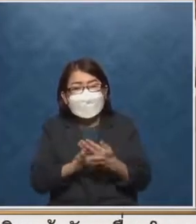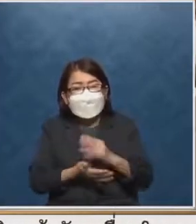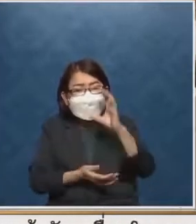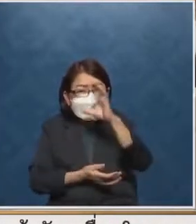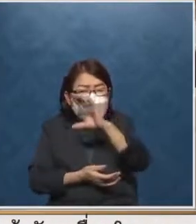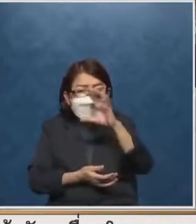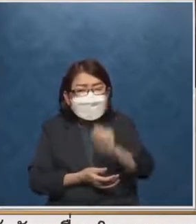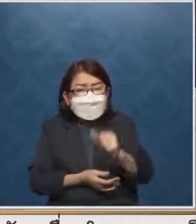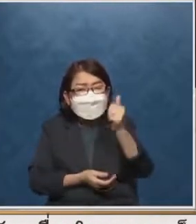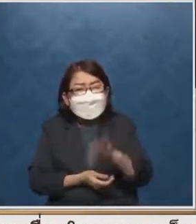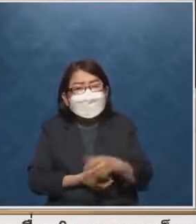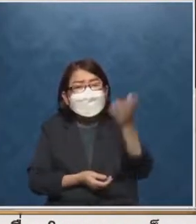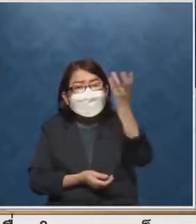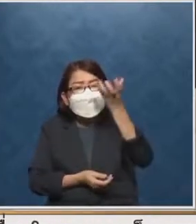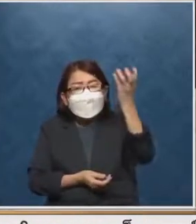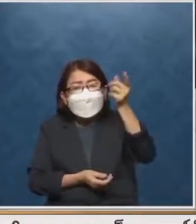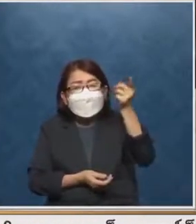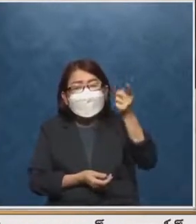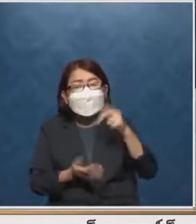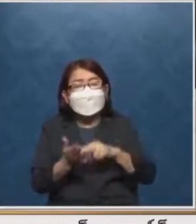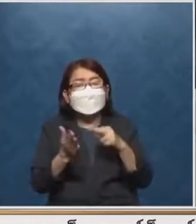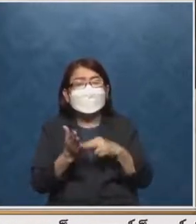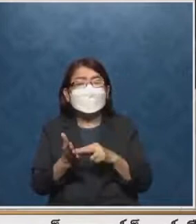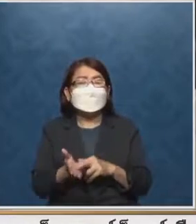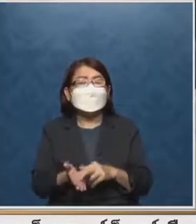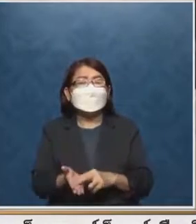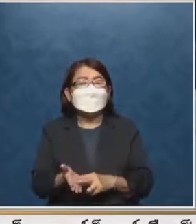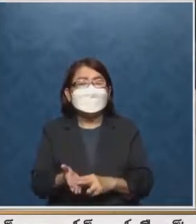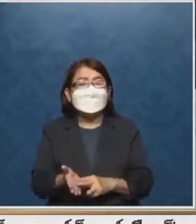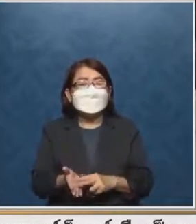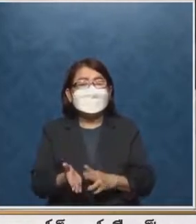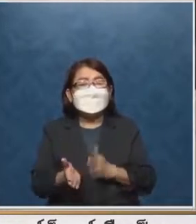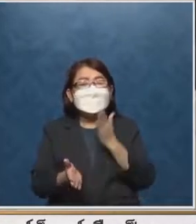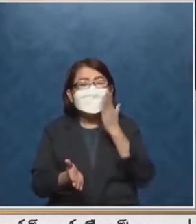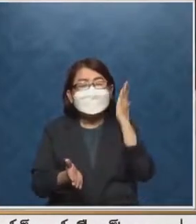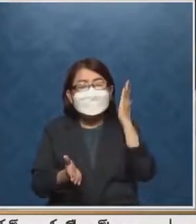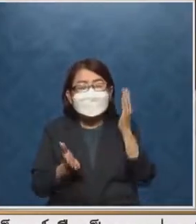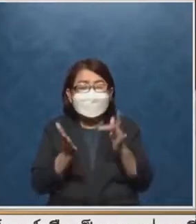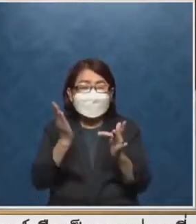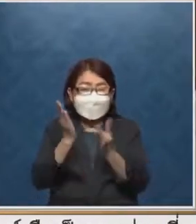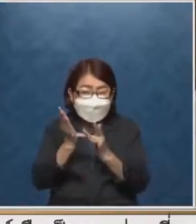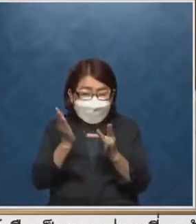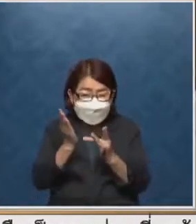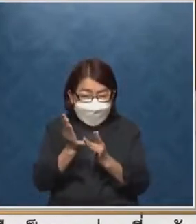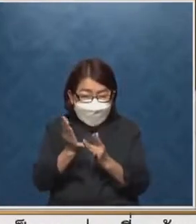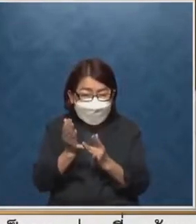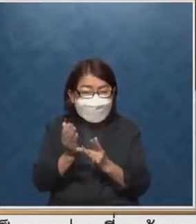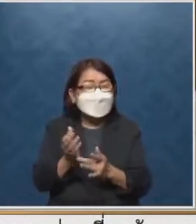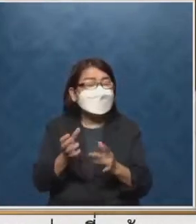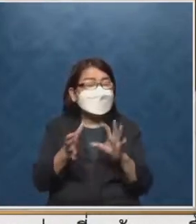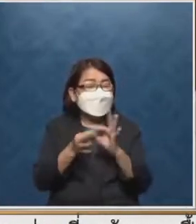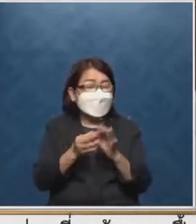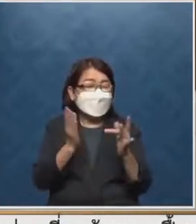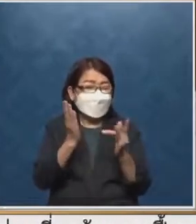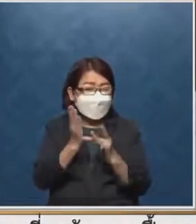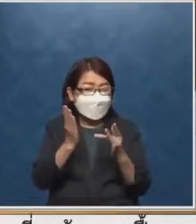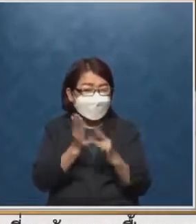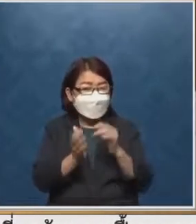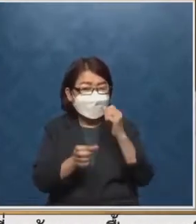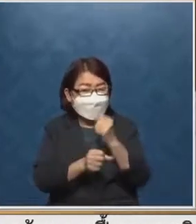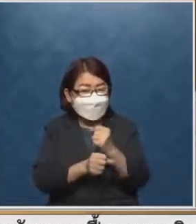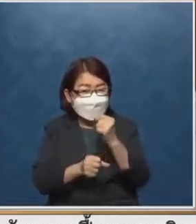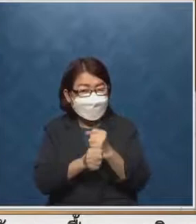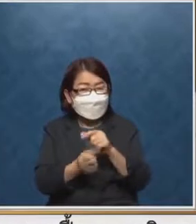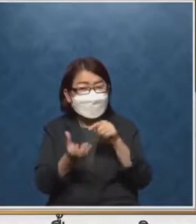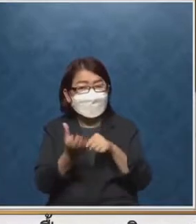กดิจิทัลมันนี่ครับเงินเหล่านี้มันรออยู่นะครับคนพบกลุ่มแรกคือในซาโตชิในซาโตชิใน